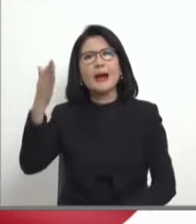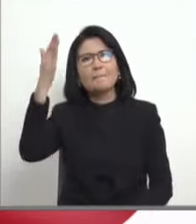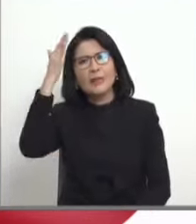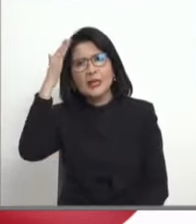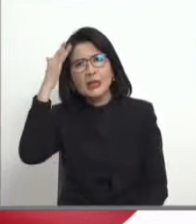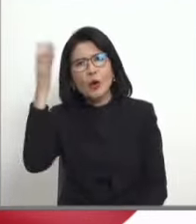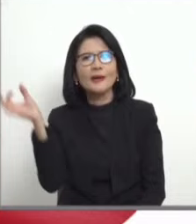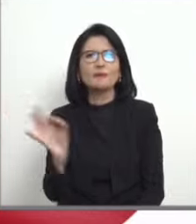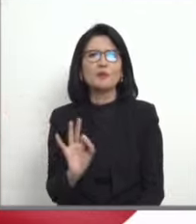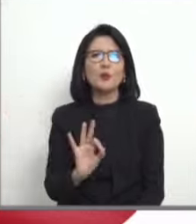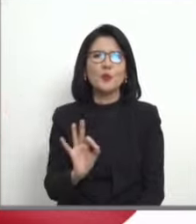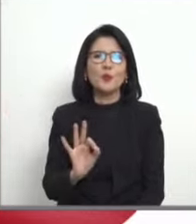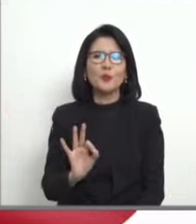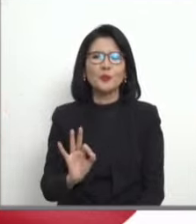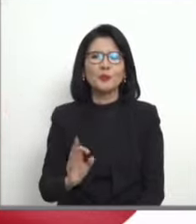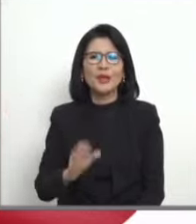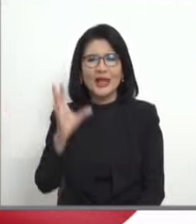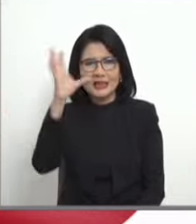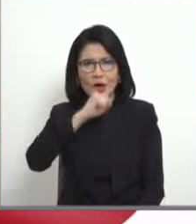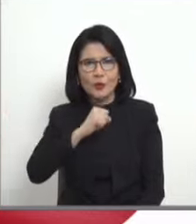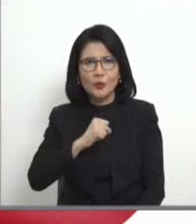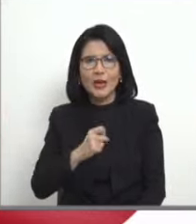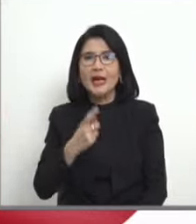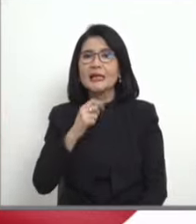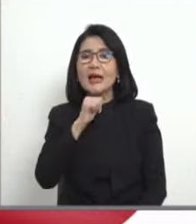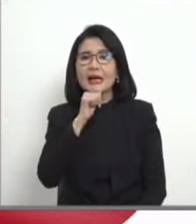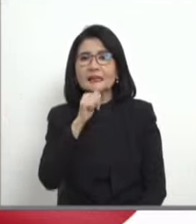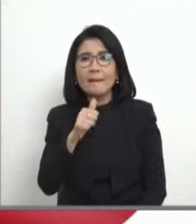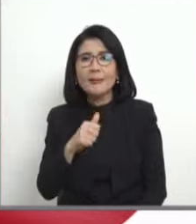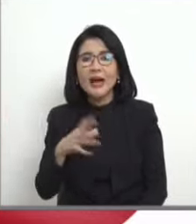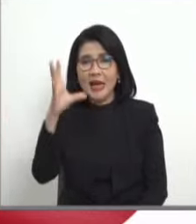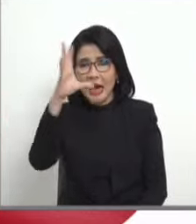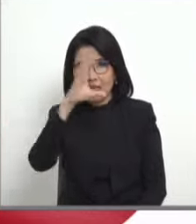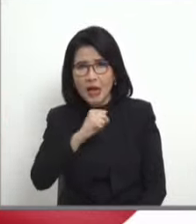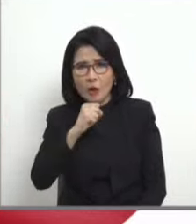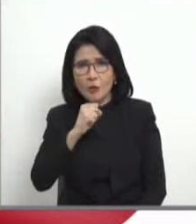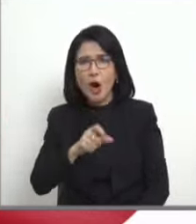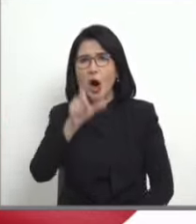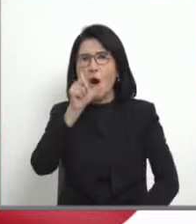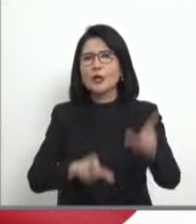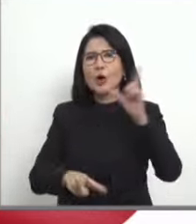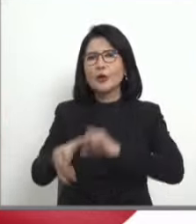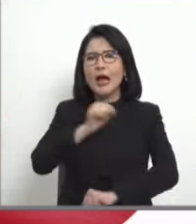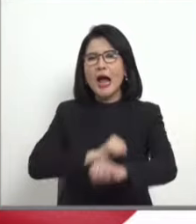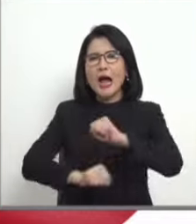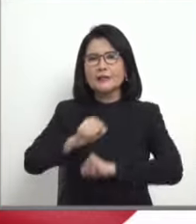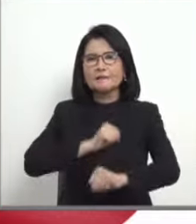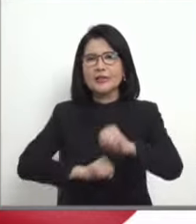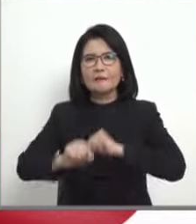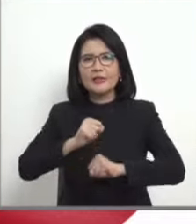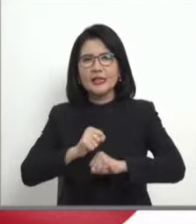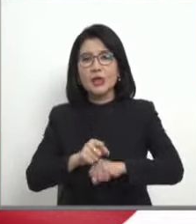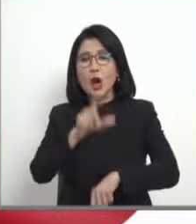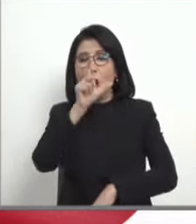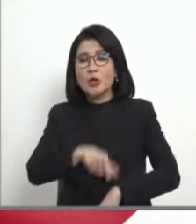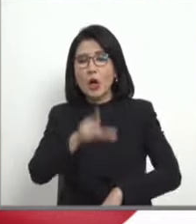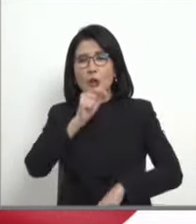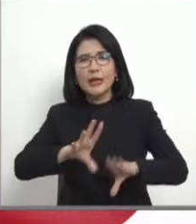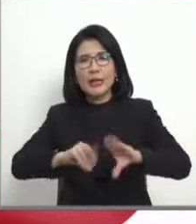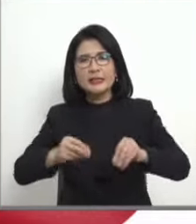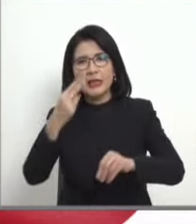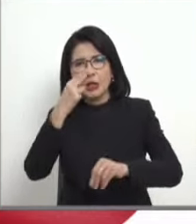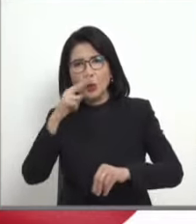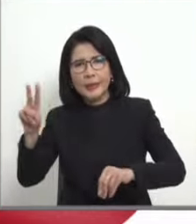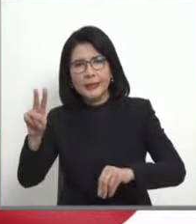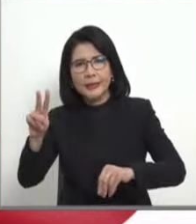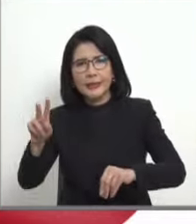justru aktivis-aktivis pekerja migran Jadi kami melihat harus dilibatkan para aktivis pekerja migran mereka yang